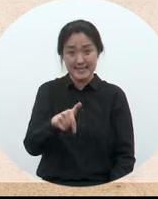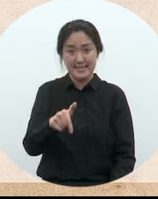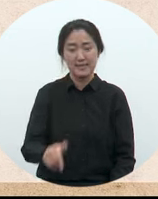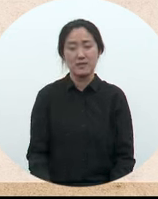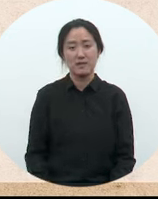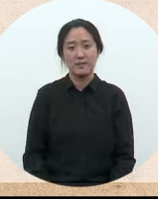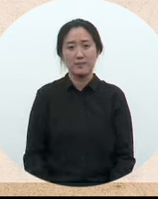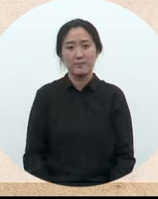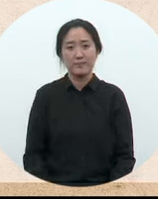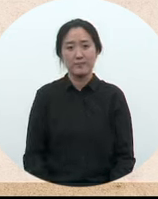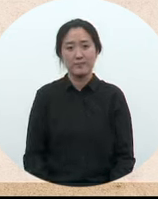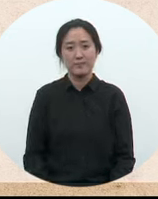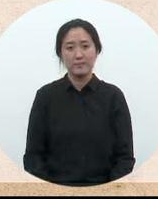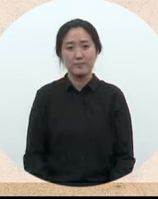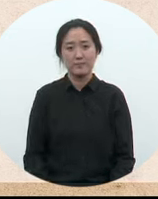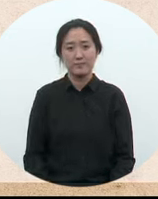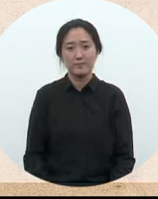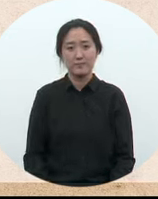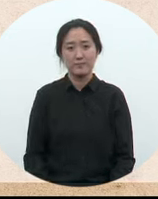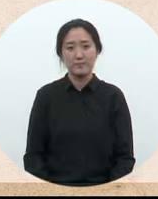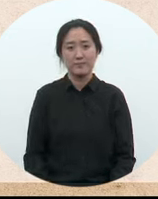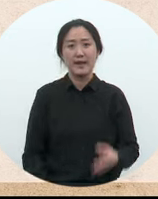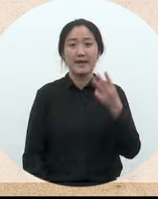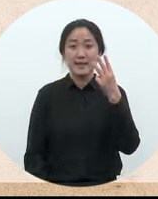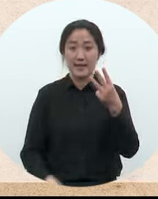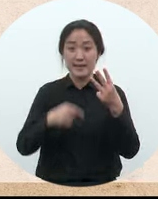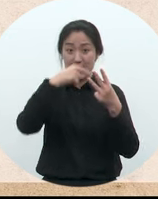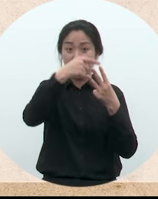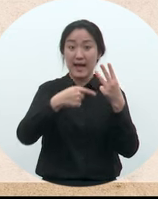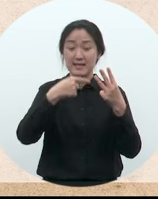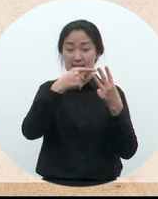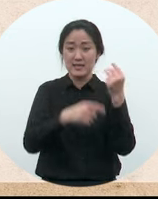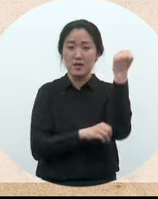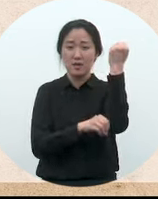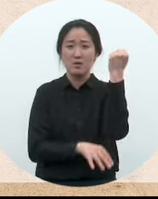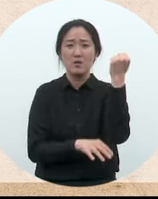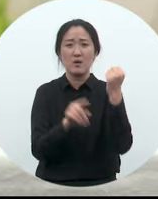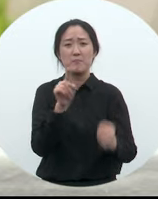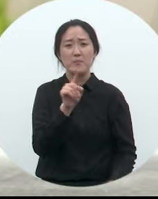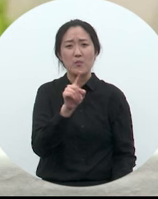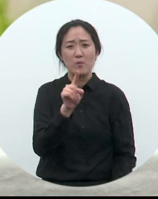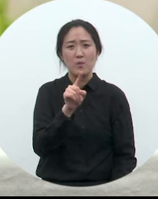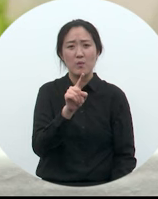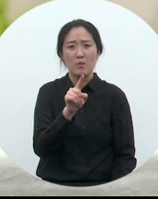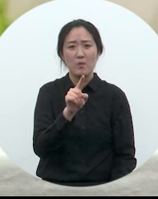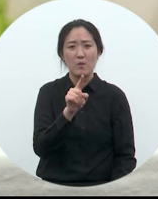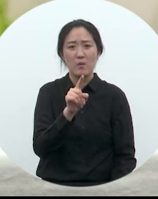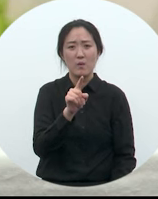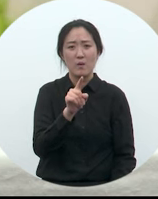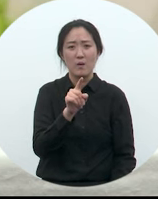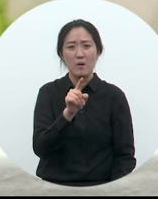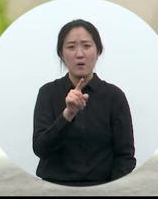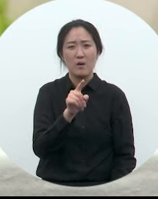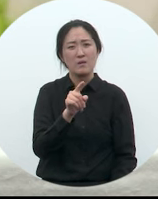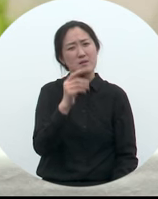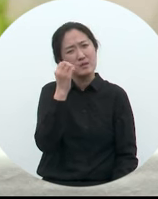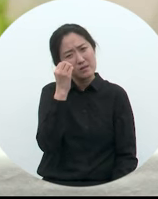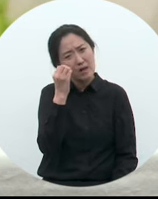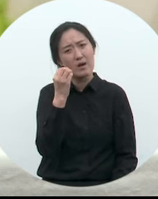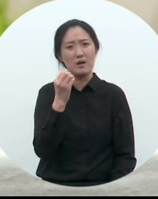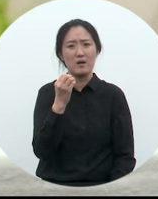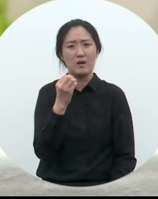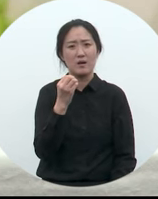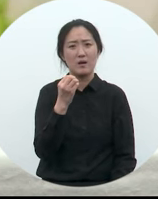것이 천식인데 이 알레르기의 어원은 비정상적인 반응이다.